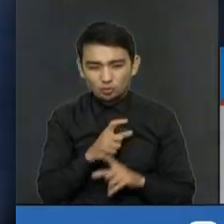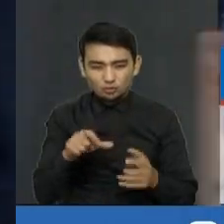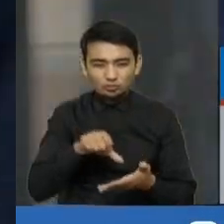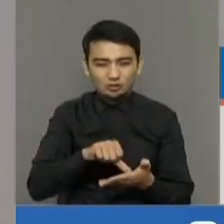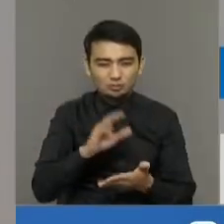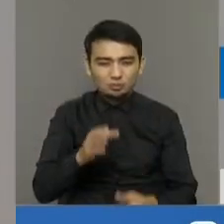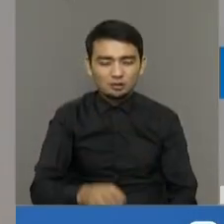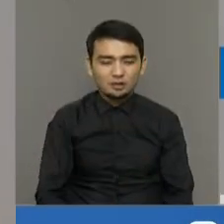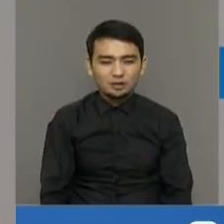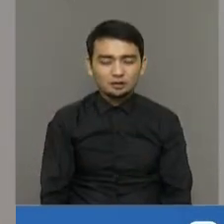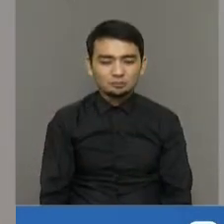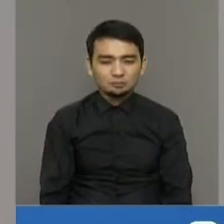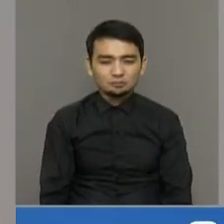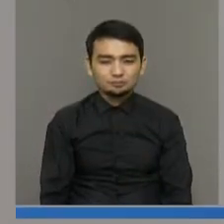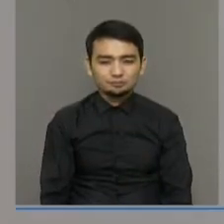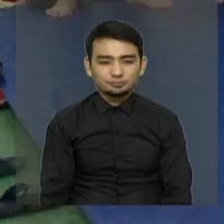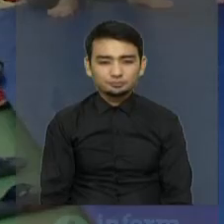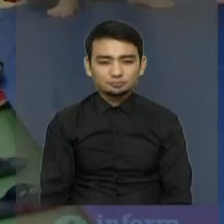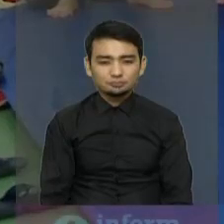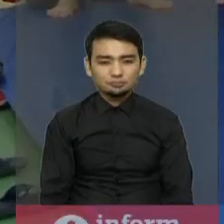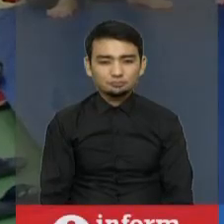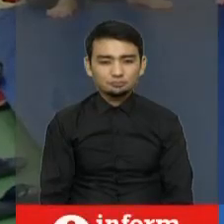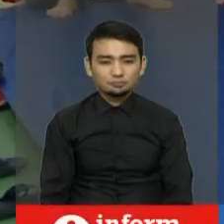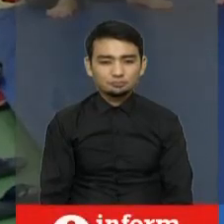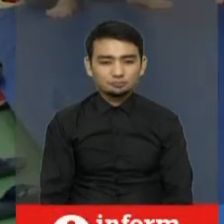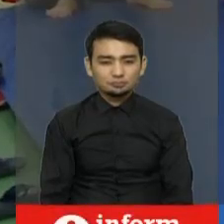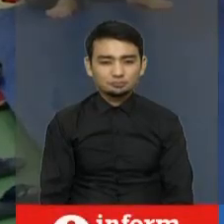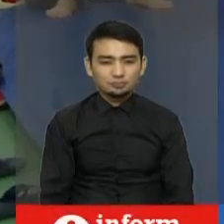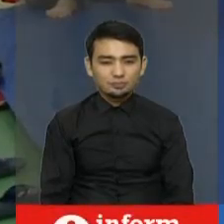Нұрболат Жаңабекұлы, Ринат Әбілқайыров, Информбюро, Алматы.